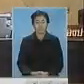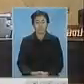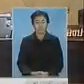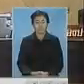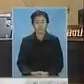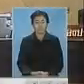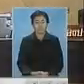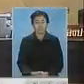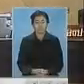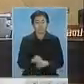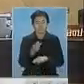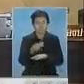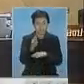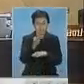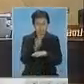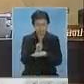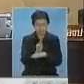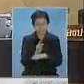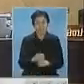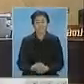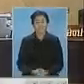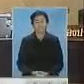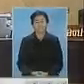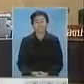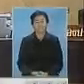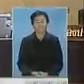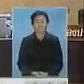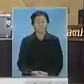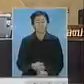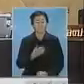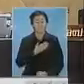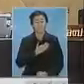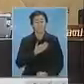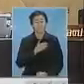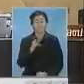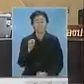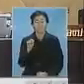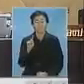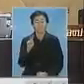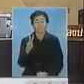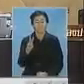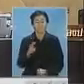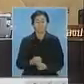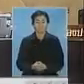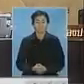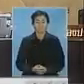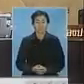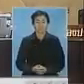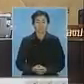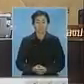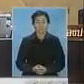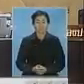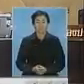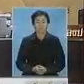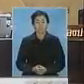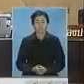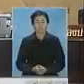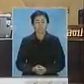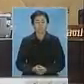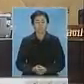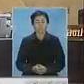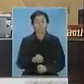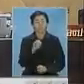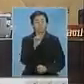ท่านประธานที่เคารพกระผมนายณัฐวุฒิไสเกื้อสมาชิกสภาผู้